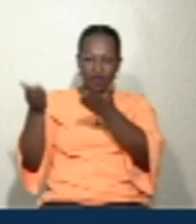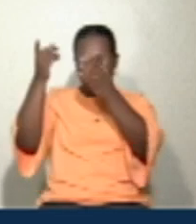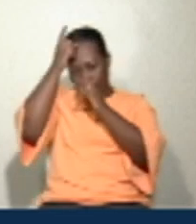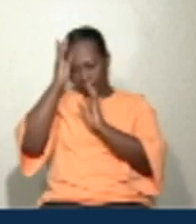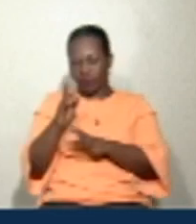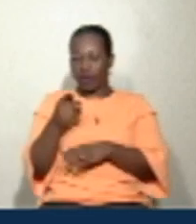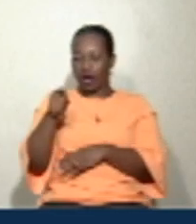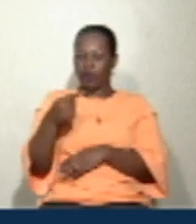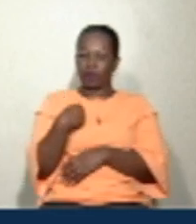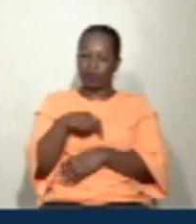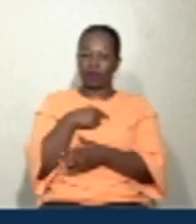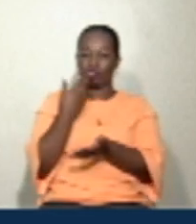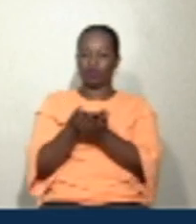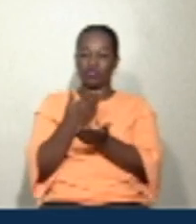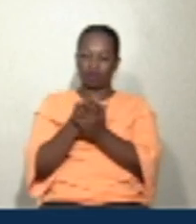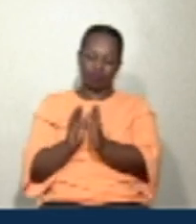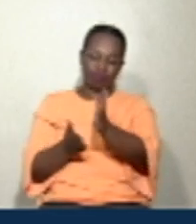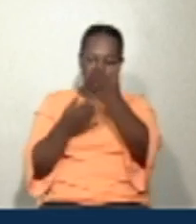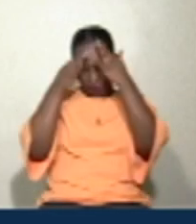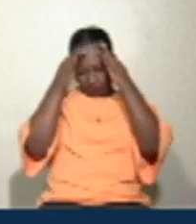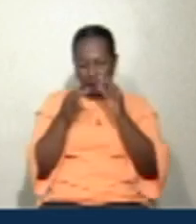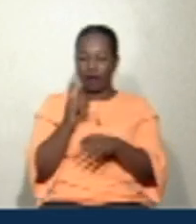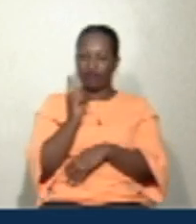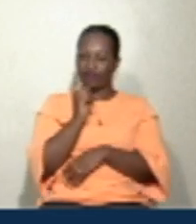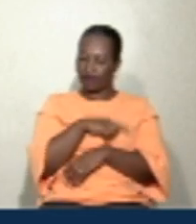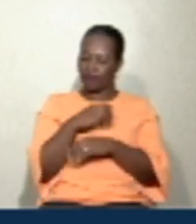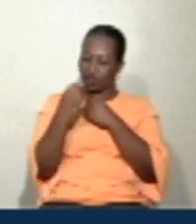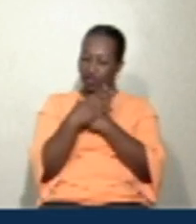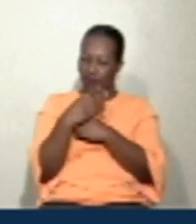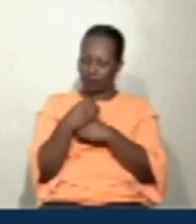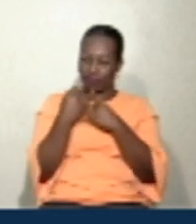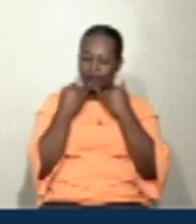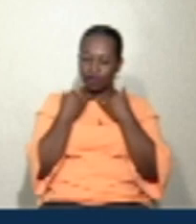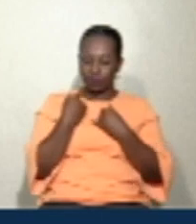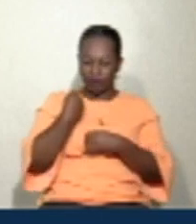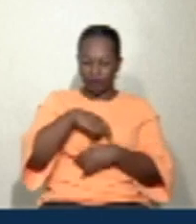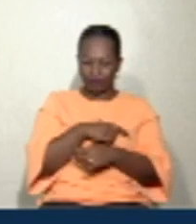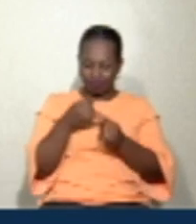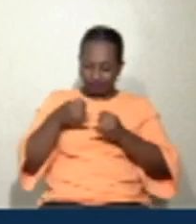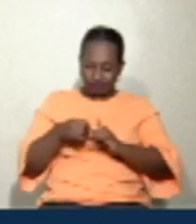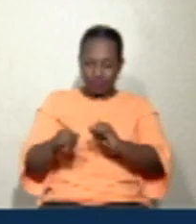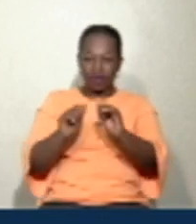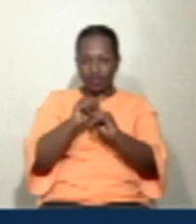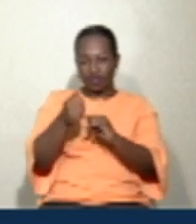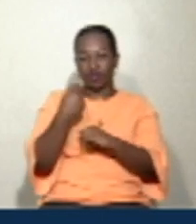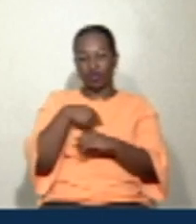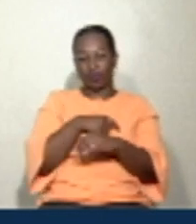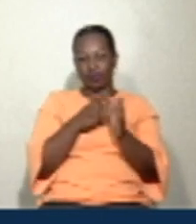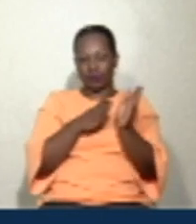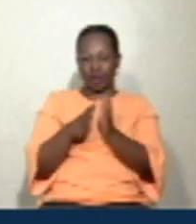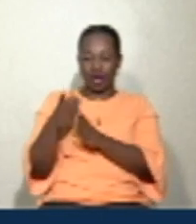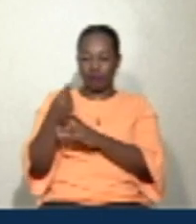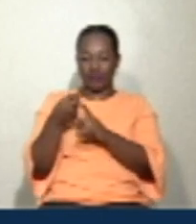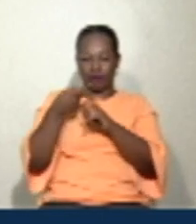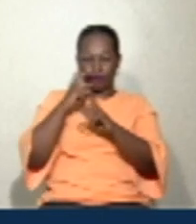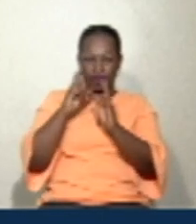turasabwa kubikurikirana, kandi hari ingamba twafashe n'inama twagiriwe hano turazishyira mu bikorwa. Aho ndetse turimo tunateganya ko amafaranga azajya ava mu